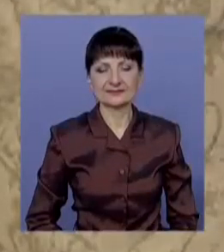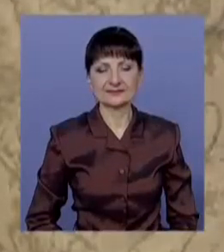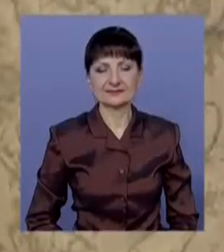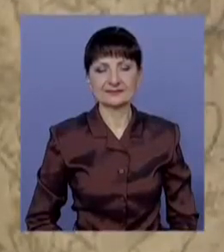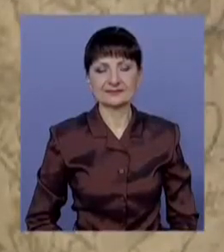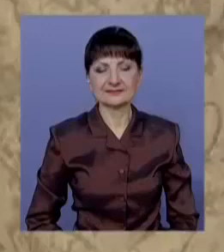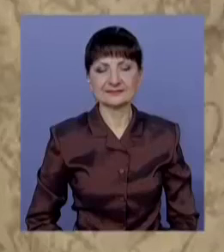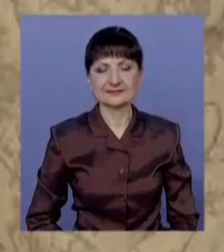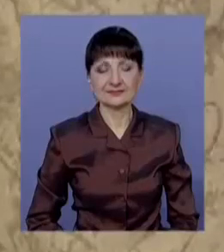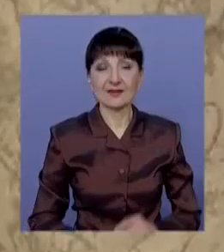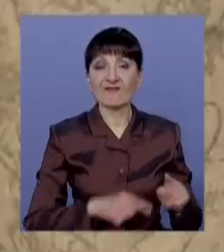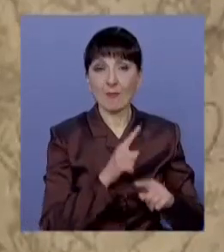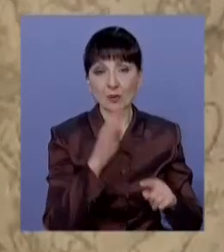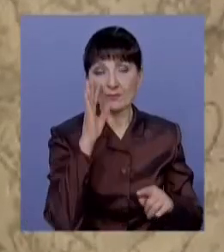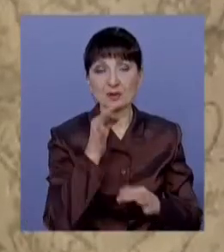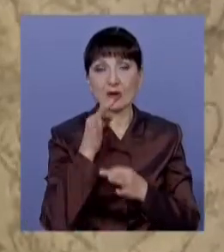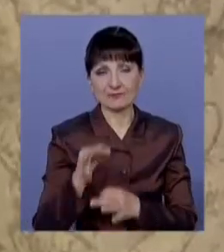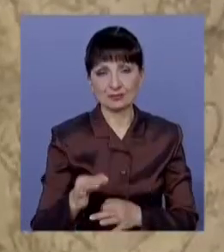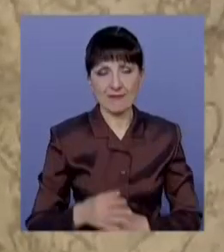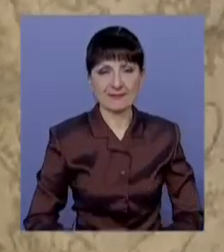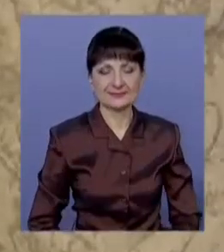Малайзия республикасының астанасын білесің бе?